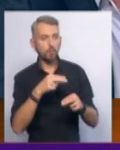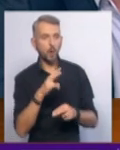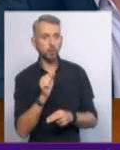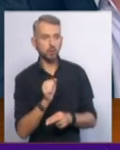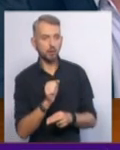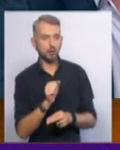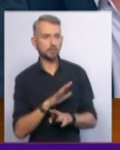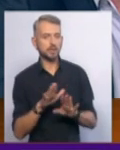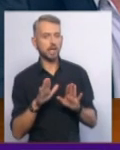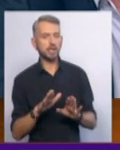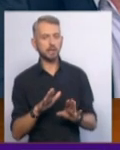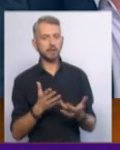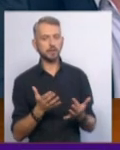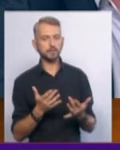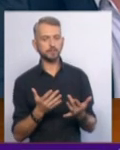не тільки